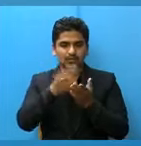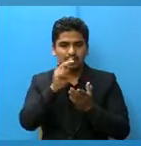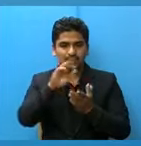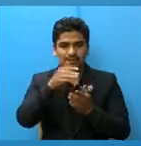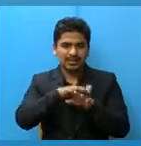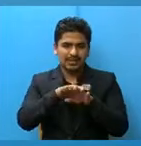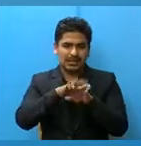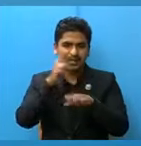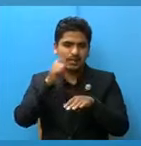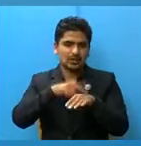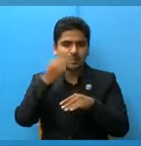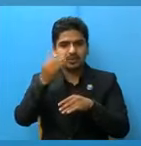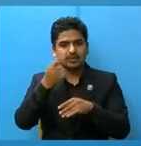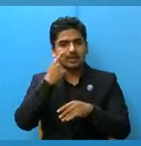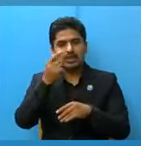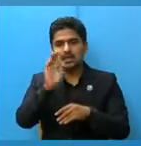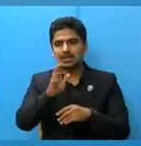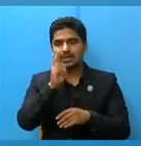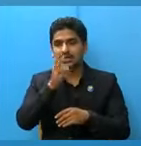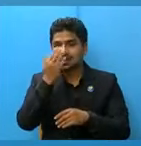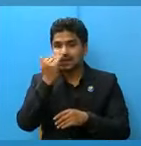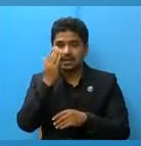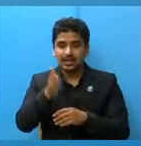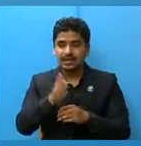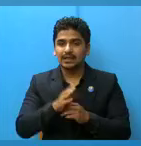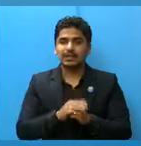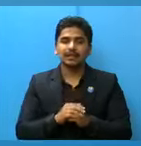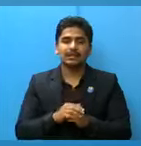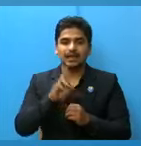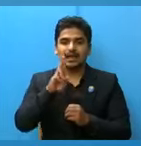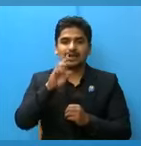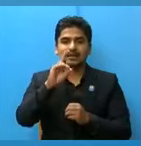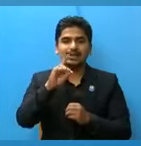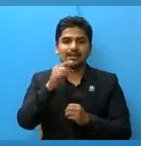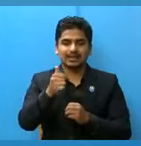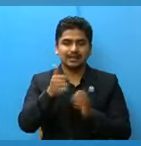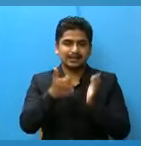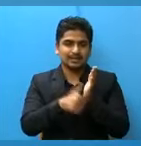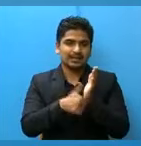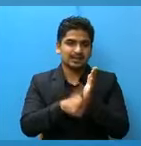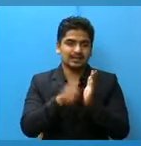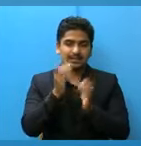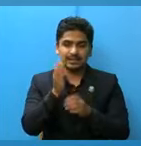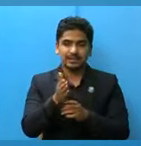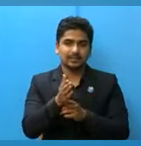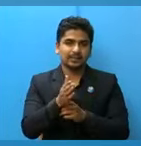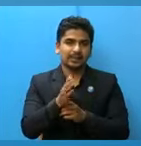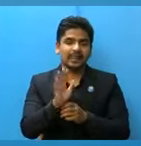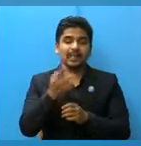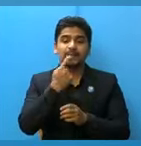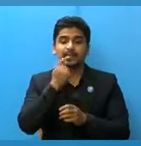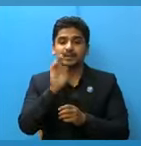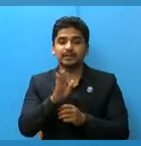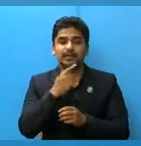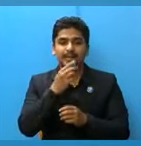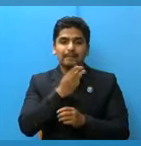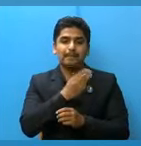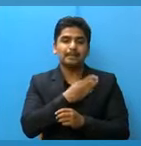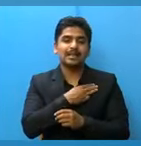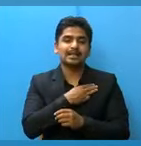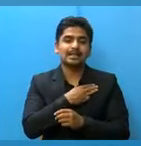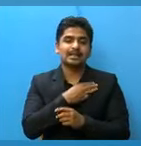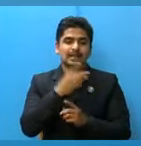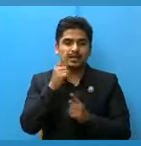पंद्रेश समध द्रहा रहा है तीस काराण और यह यह रैपिट डाइगनोस्टिक टेस्ट ले तेस्ट किये बताँ चा बनी यह मां चे